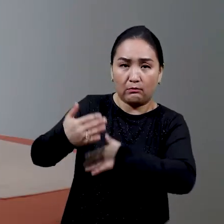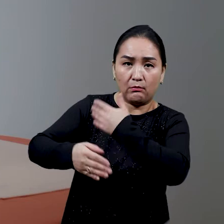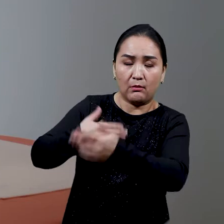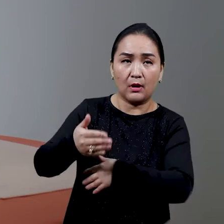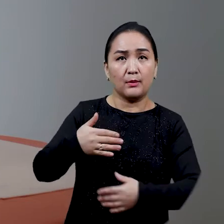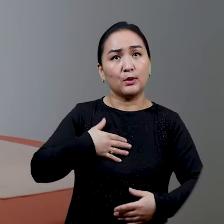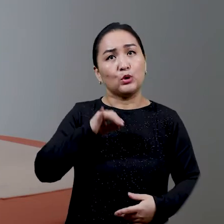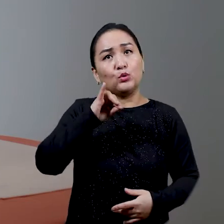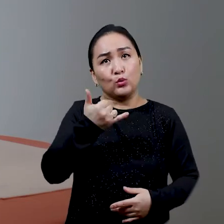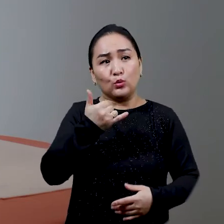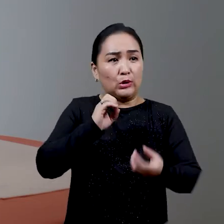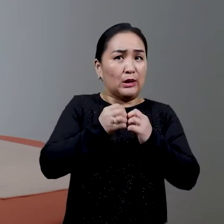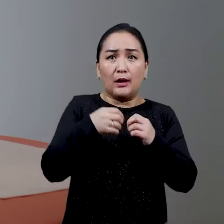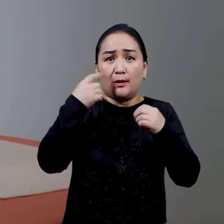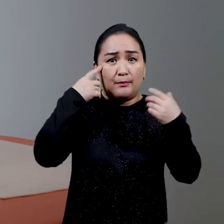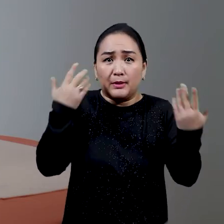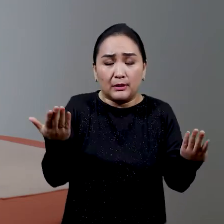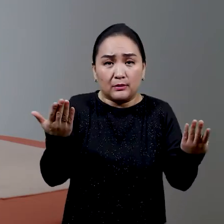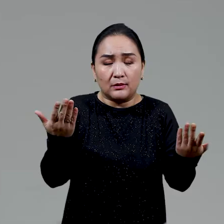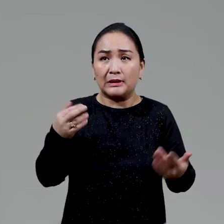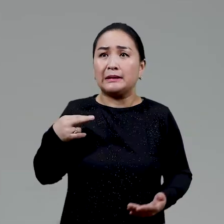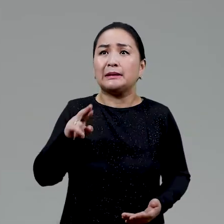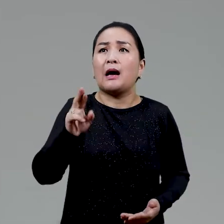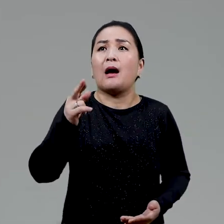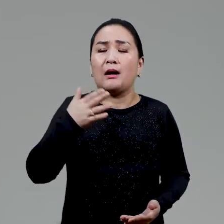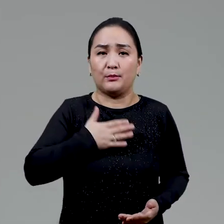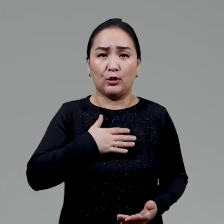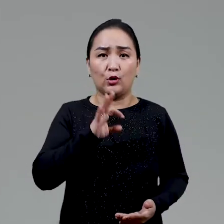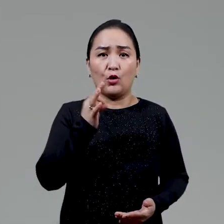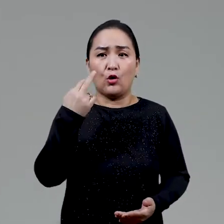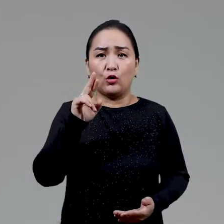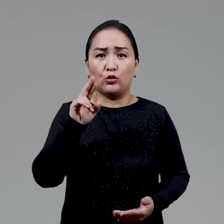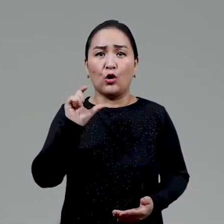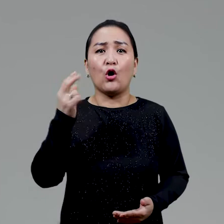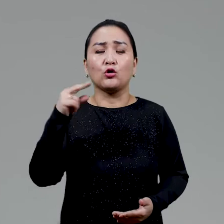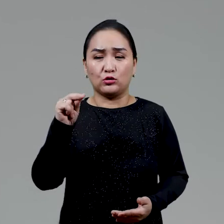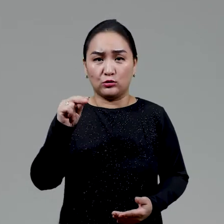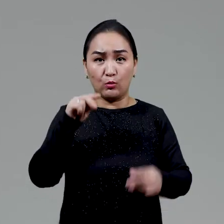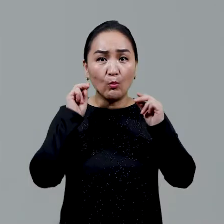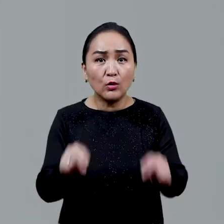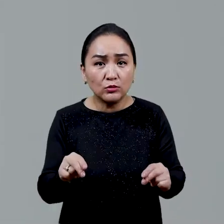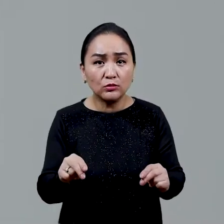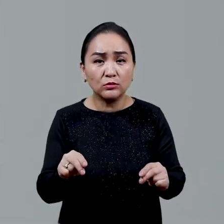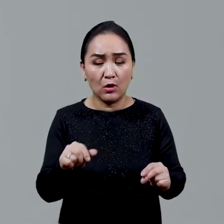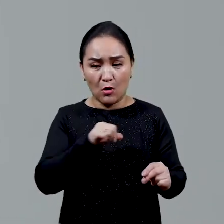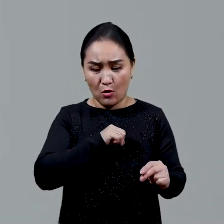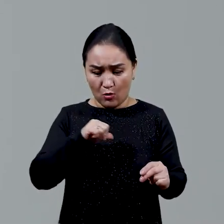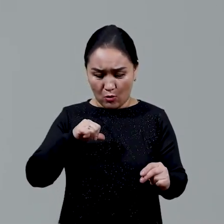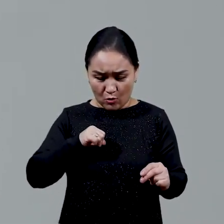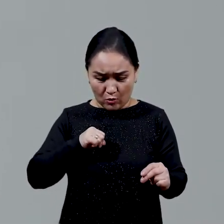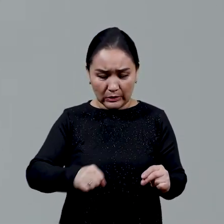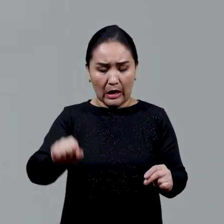Гэхдээ би зүгээр л юу хийхээ мэдэхгүй байсан. Яагаад би өдөгч болчихсон юм бэ гэдэг асуултыг өөртөө тавьж өөр өөртөө